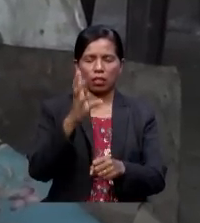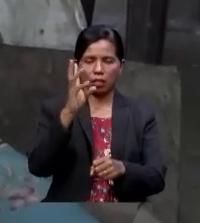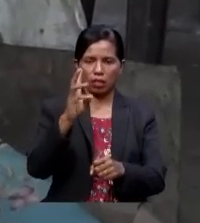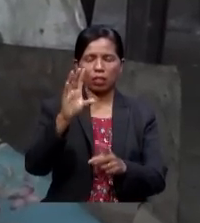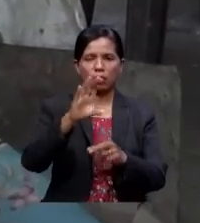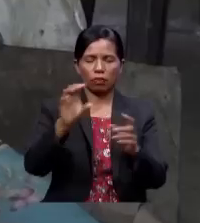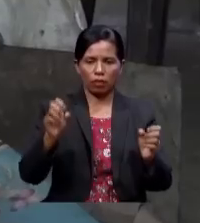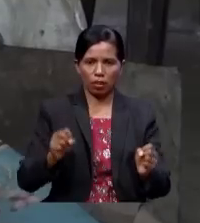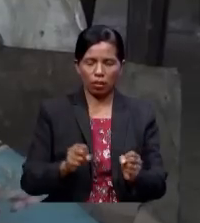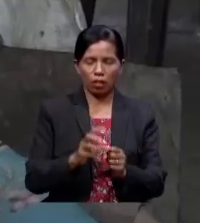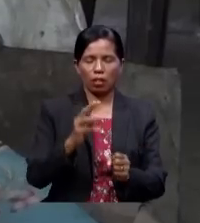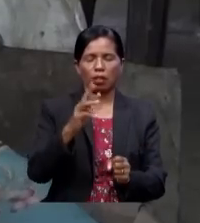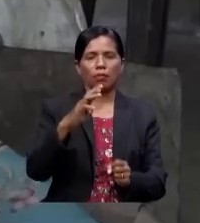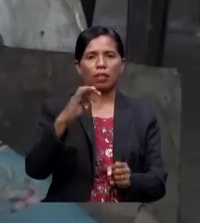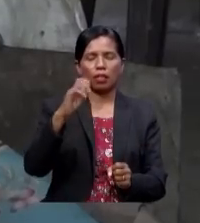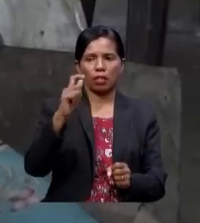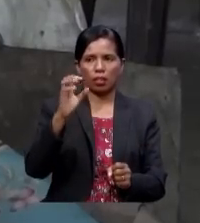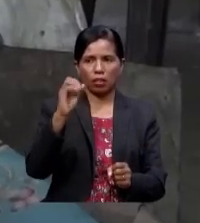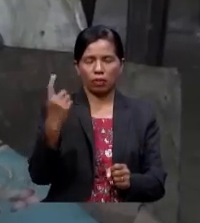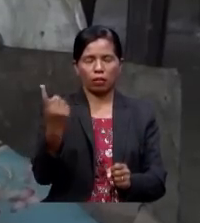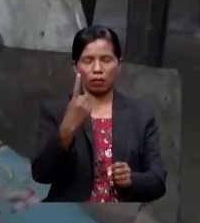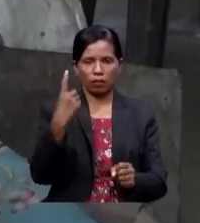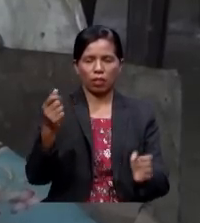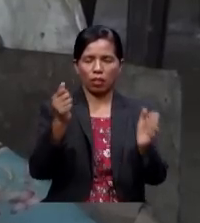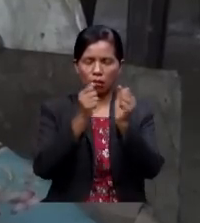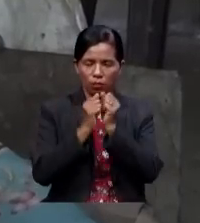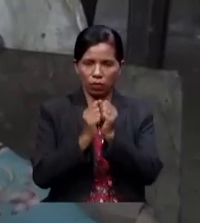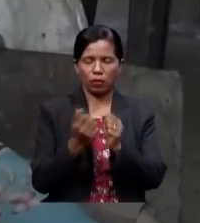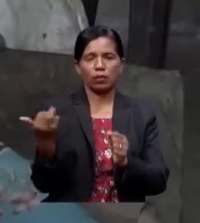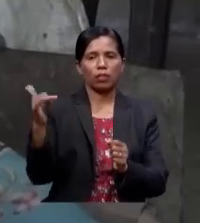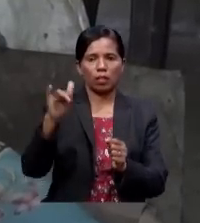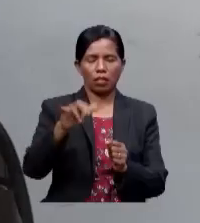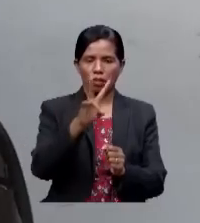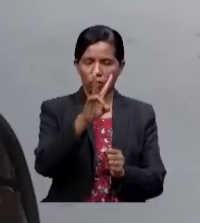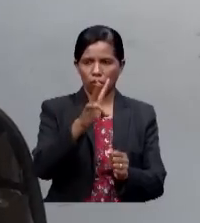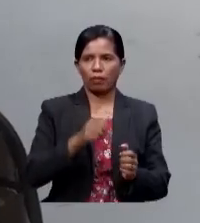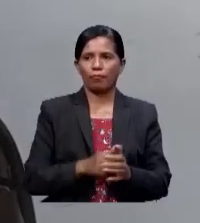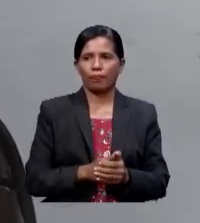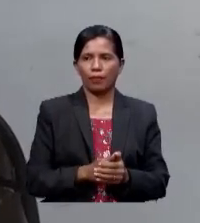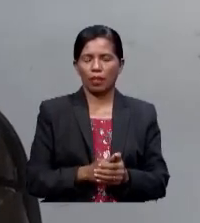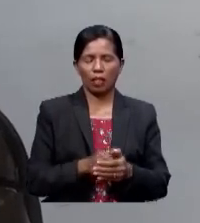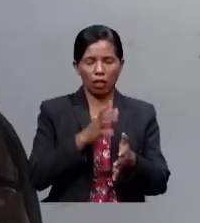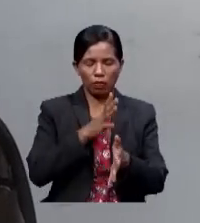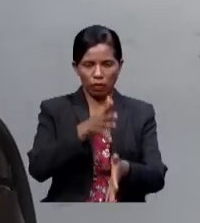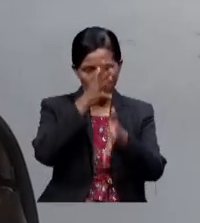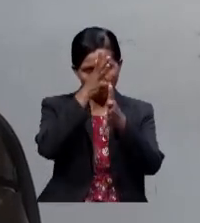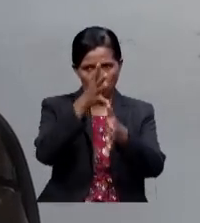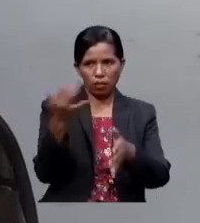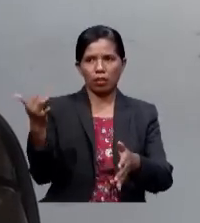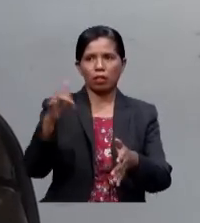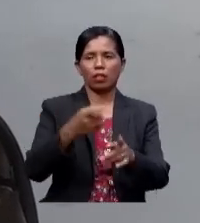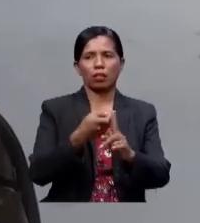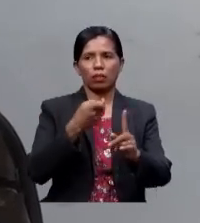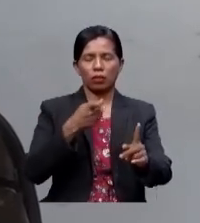aldeia anterior marito, mak sempre acompanha siranai rua. Avó na rua ne, sirane origem, siro mais